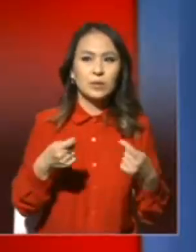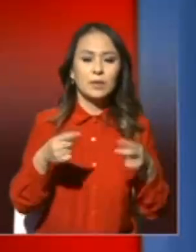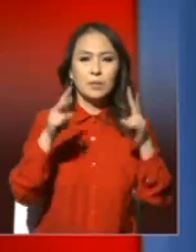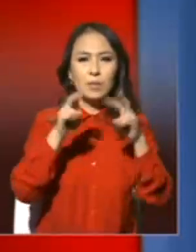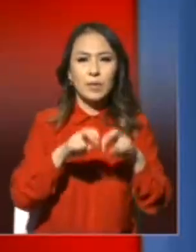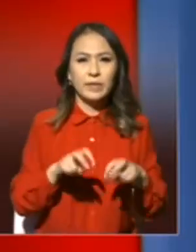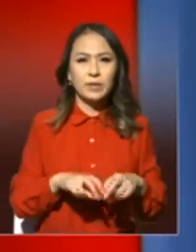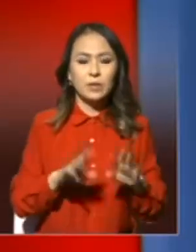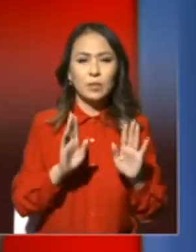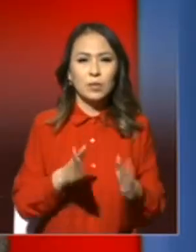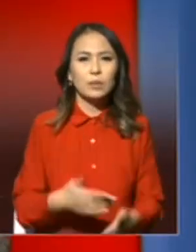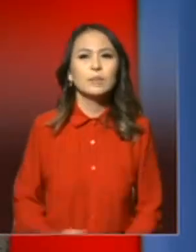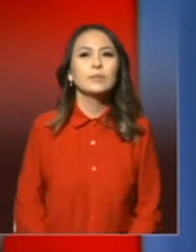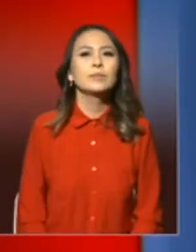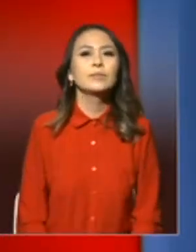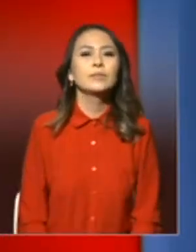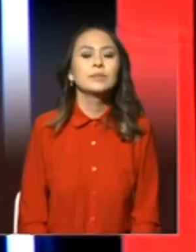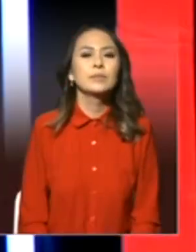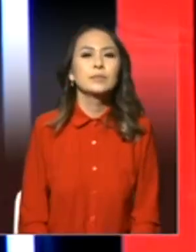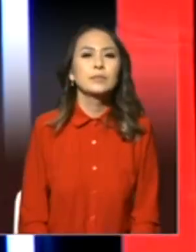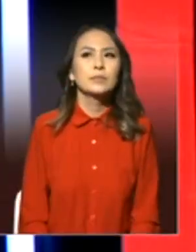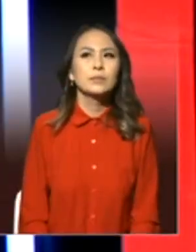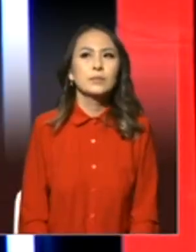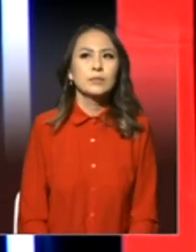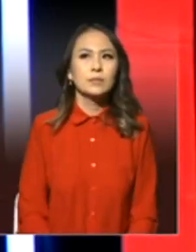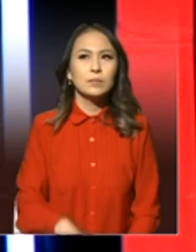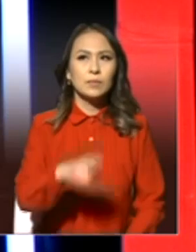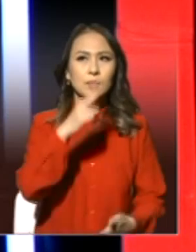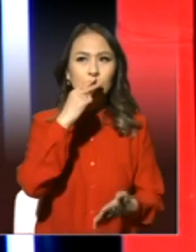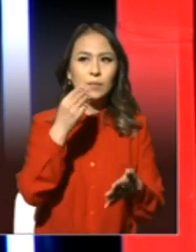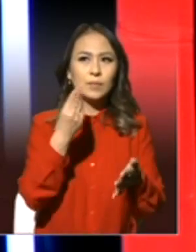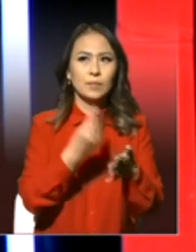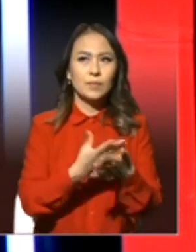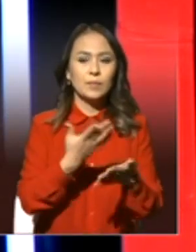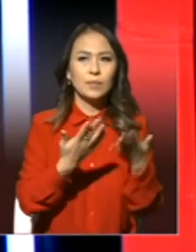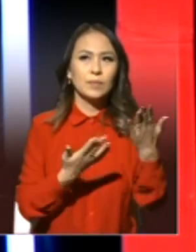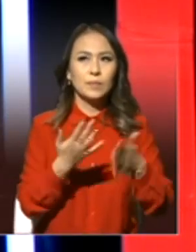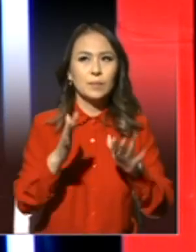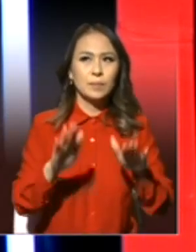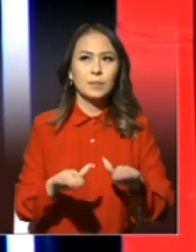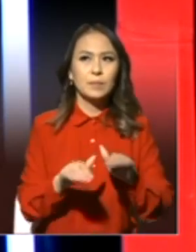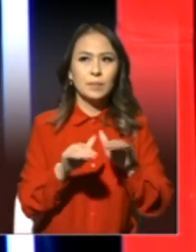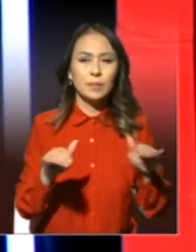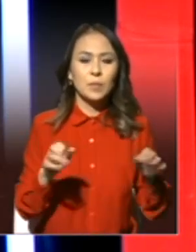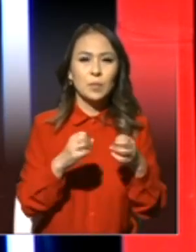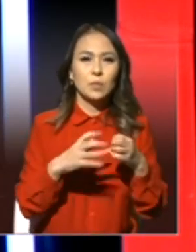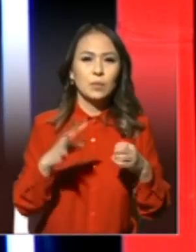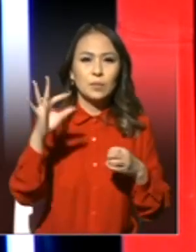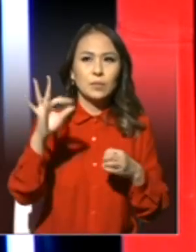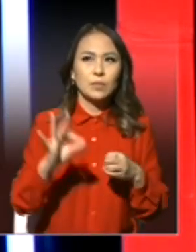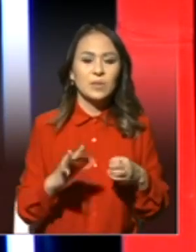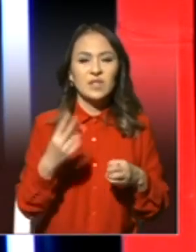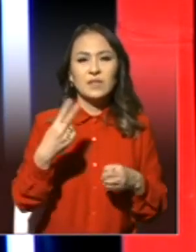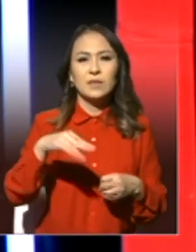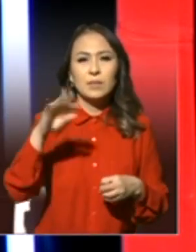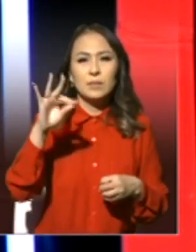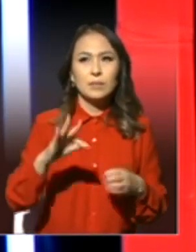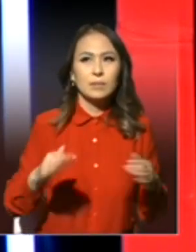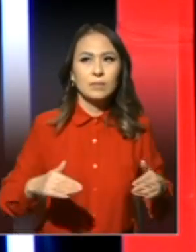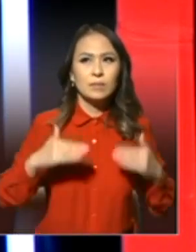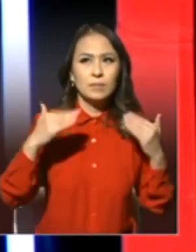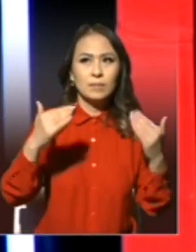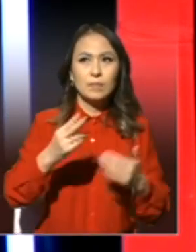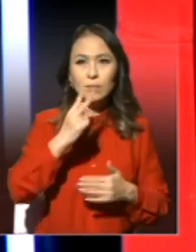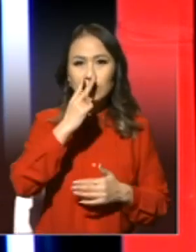қарайды. Түсінікті. Яғни, қымбат көрермен, азық-түліктің қымбаттағанын белгілі бір деңгейден 15%-дан артық 20%, 30%-ға